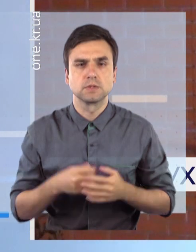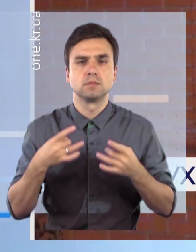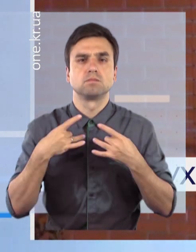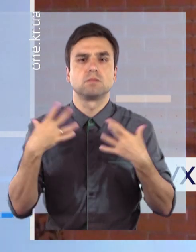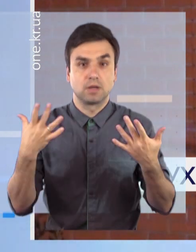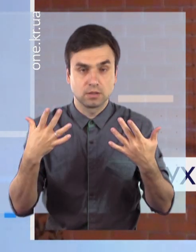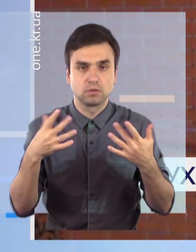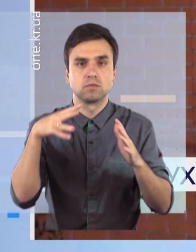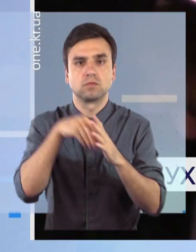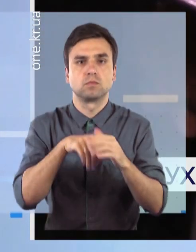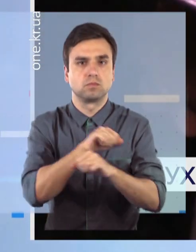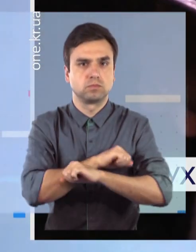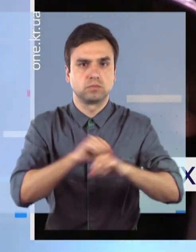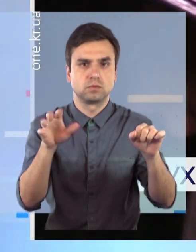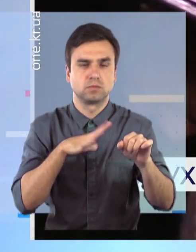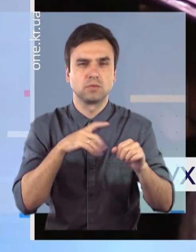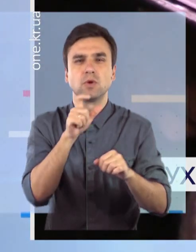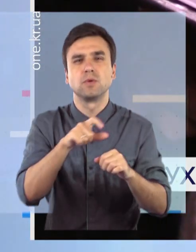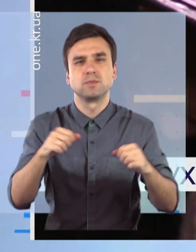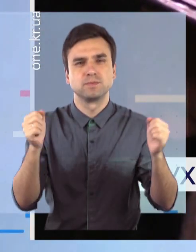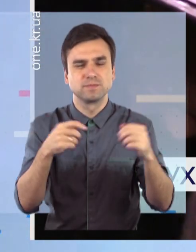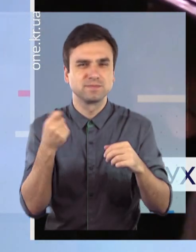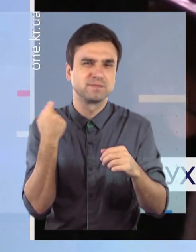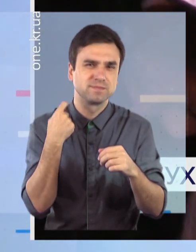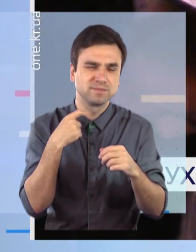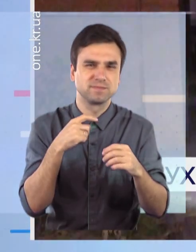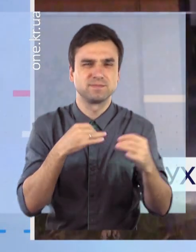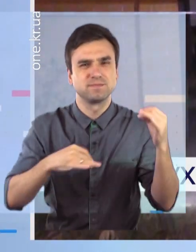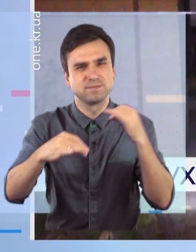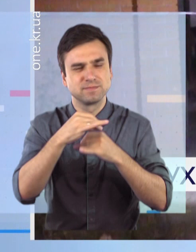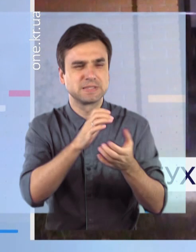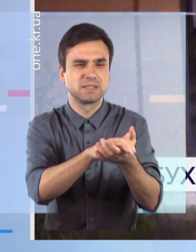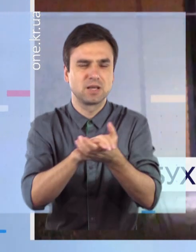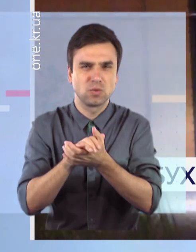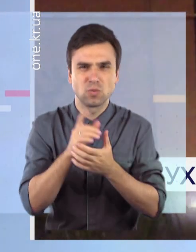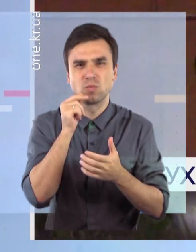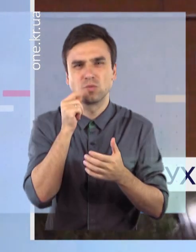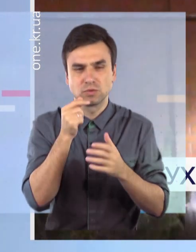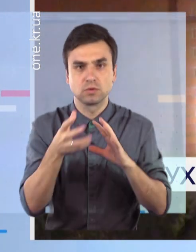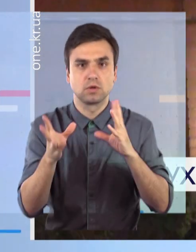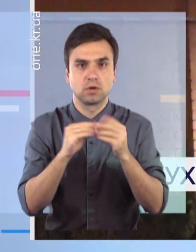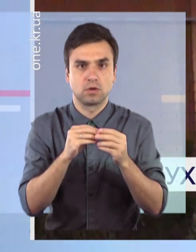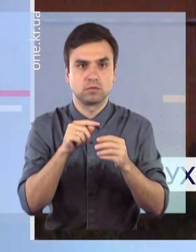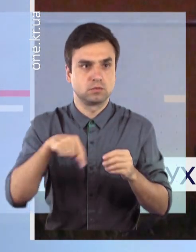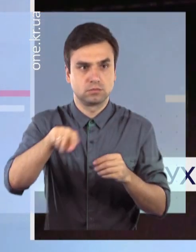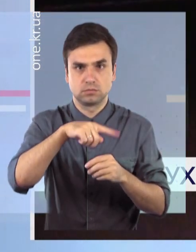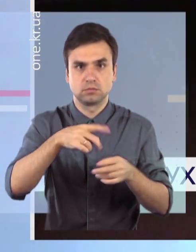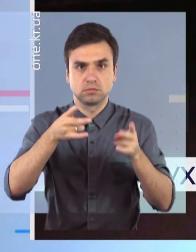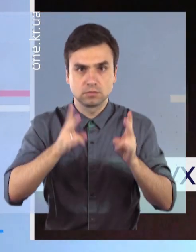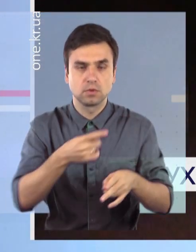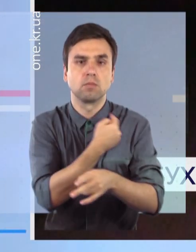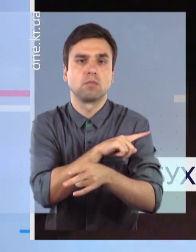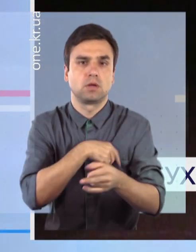Святковий вибух, посиденьки за чаркою в День державного прапору України для компанії чоловіків закінчилися лікарнею.